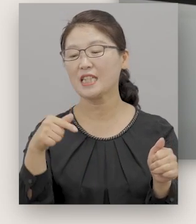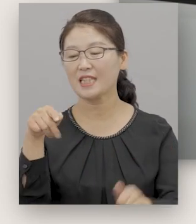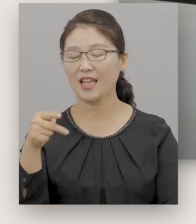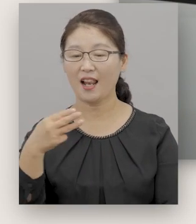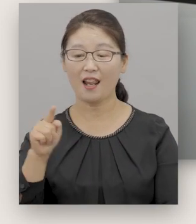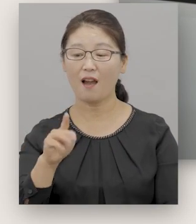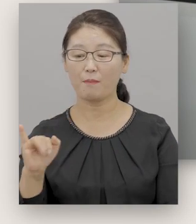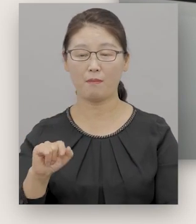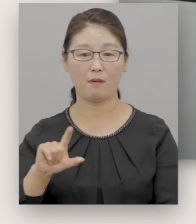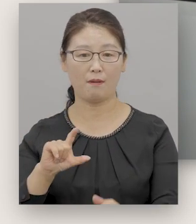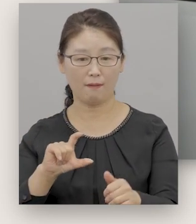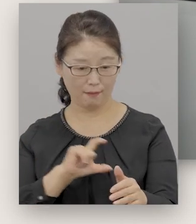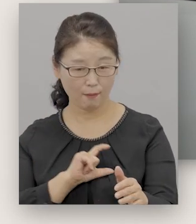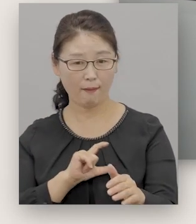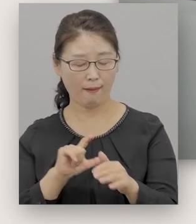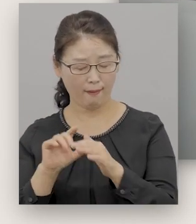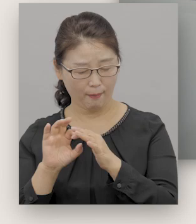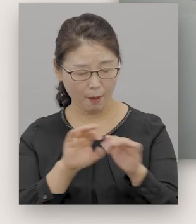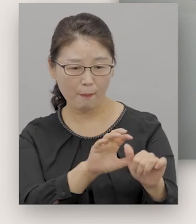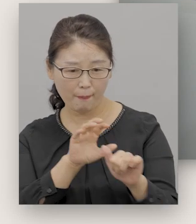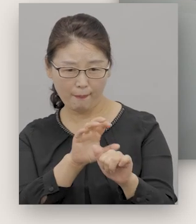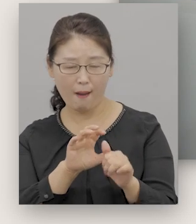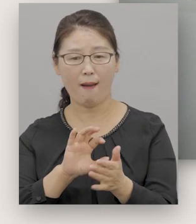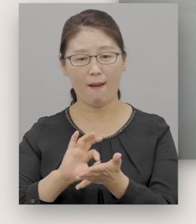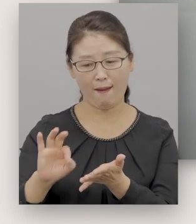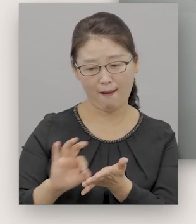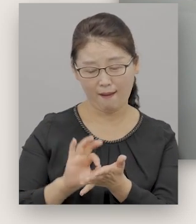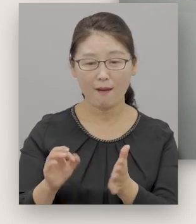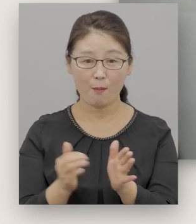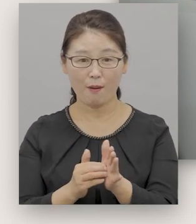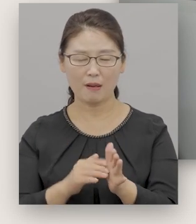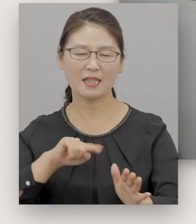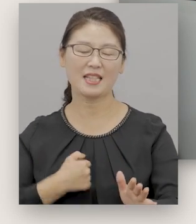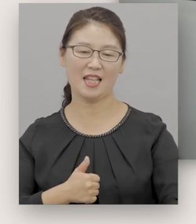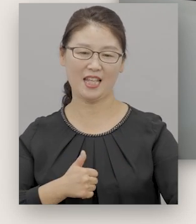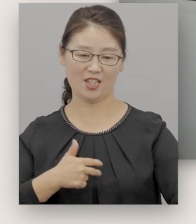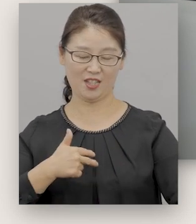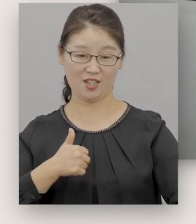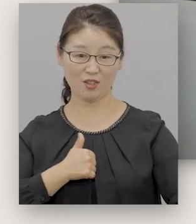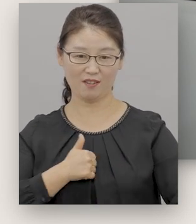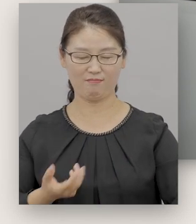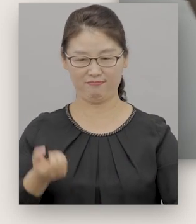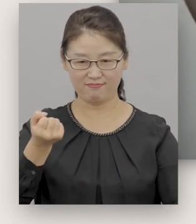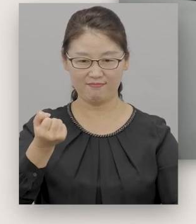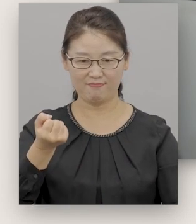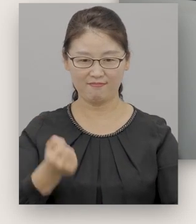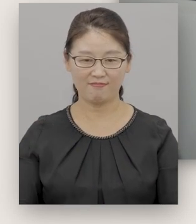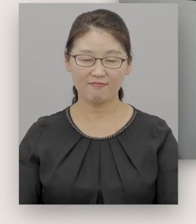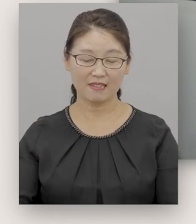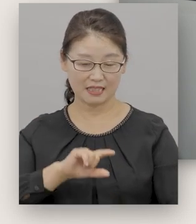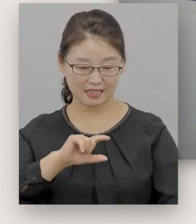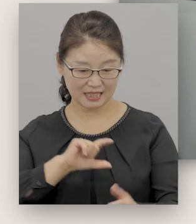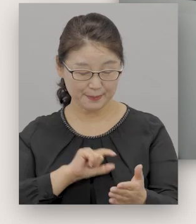얼마나 중요한 그 아이덴티티인지 알수 있는 것이죠. 그래서 서명할 때 by 에로즈